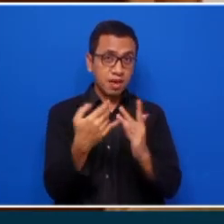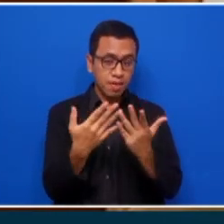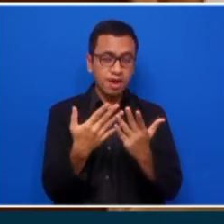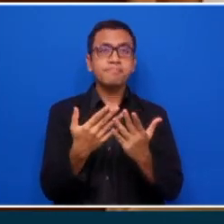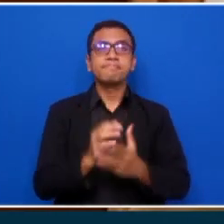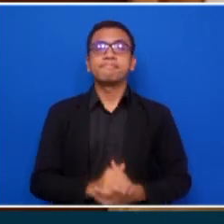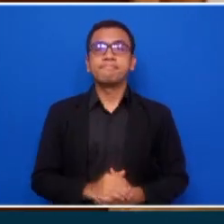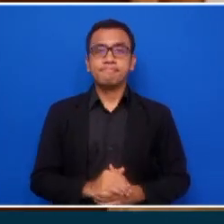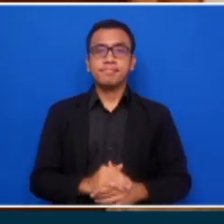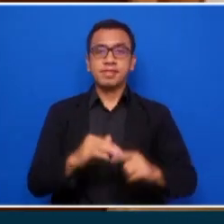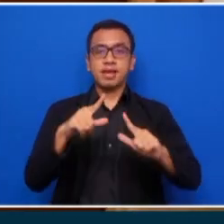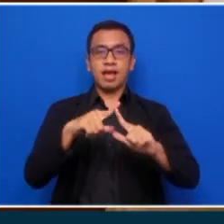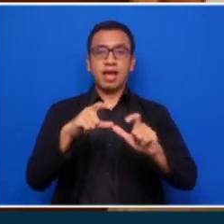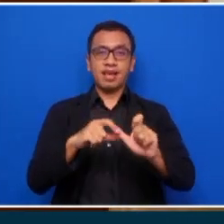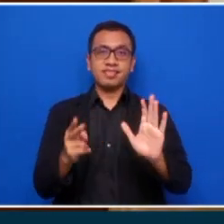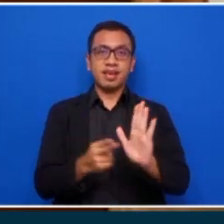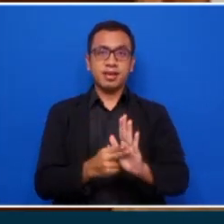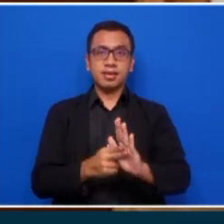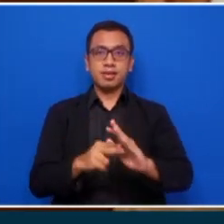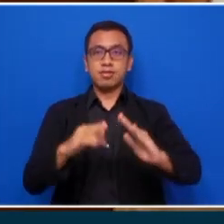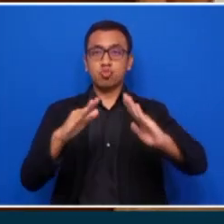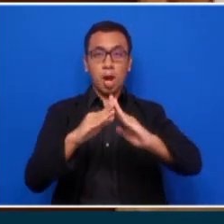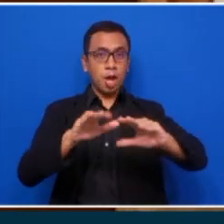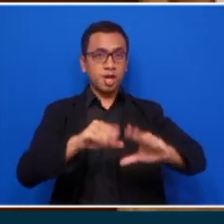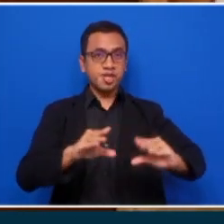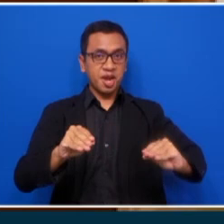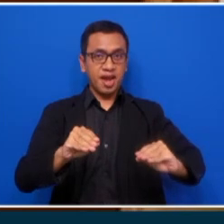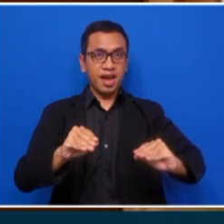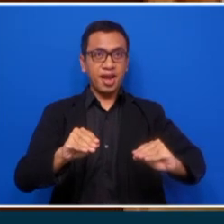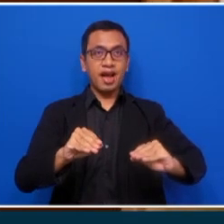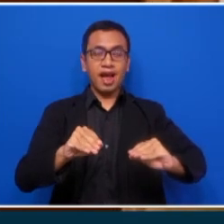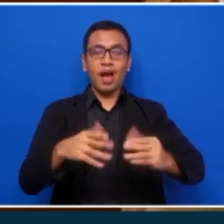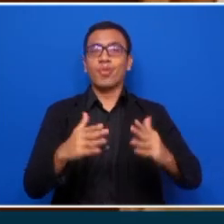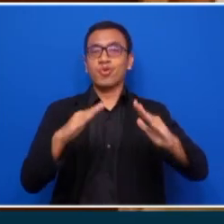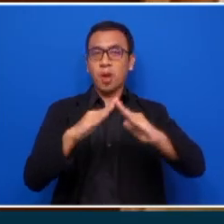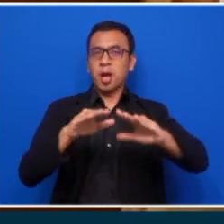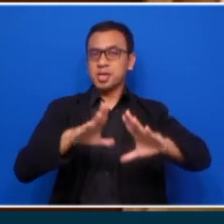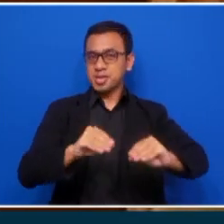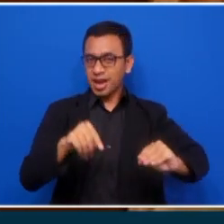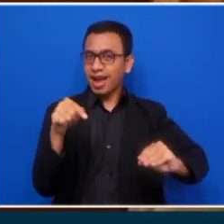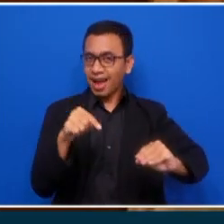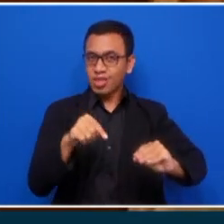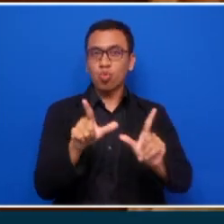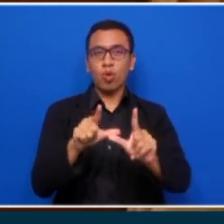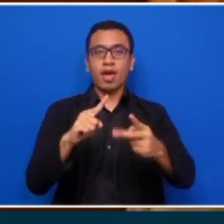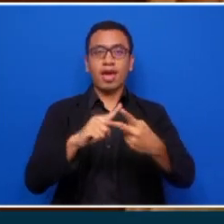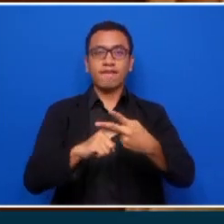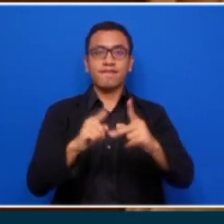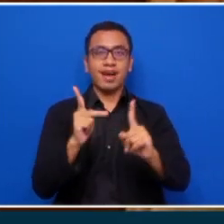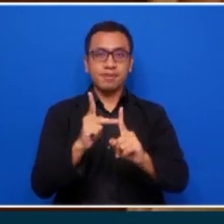masa ASN bekerja dari rumah atau yang lebih dikenal dengan foxpro form atau wfh